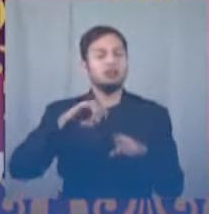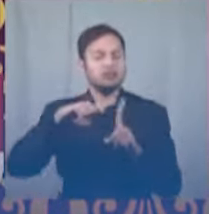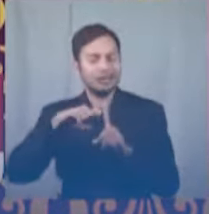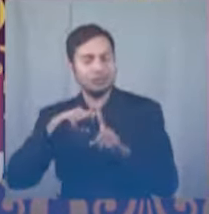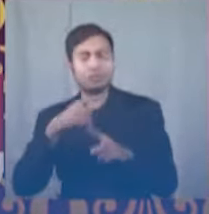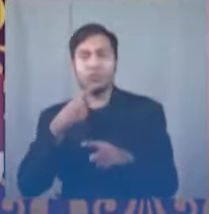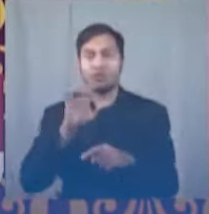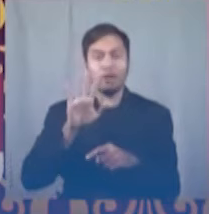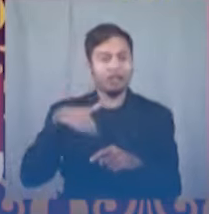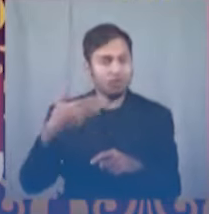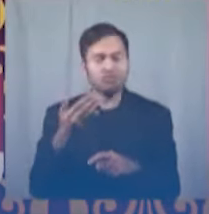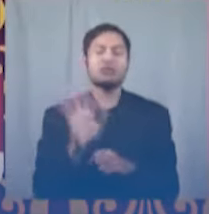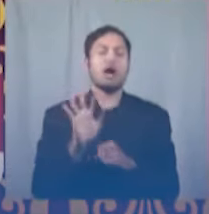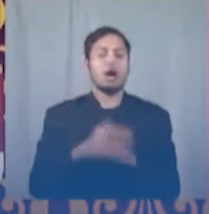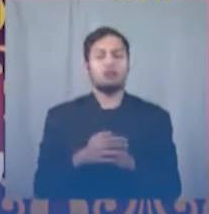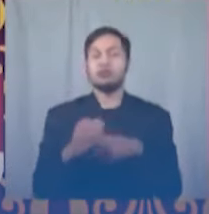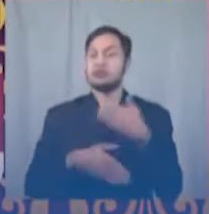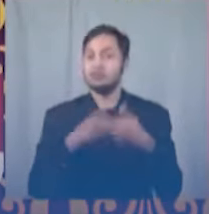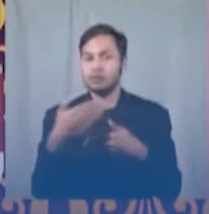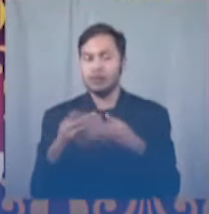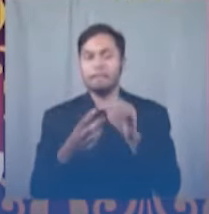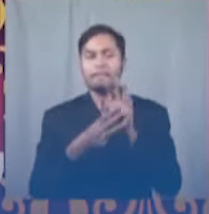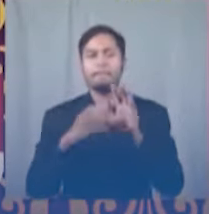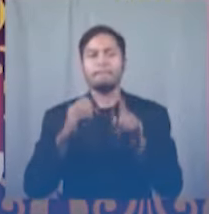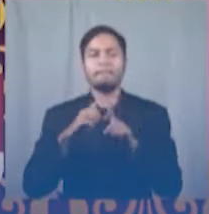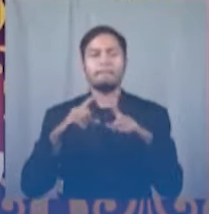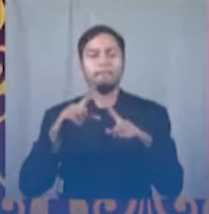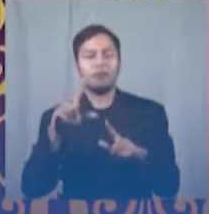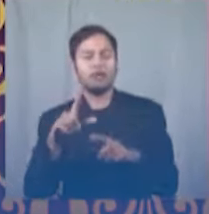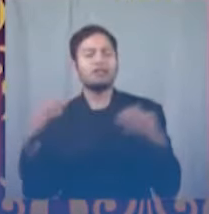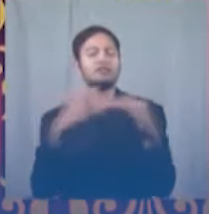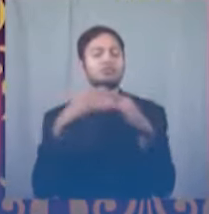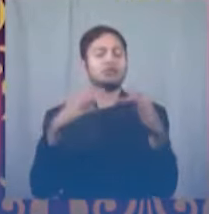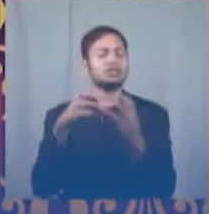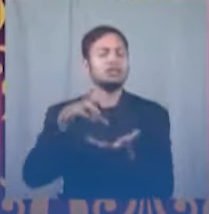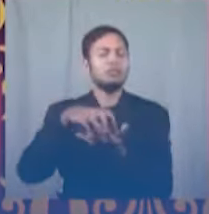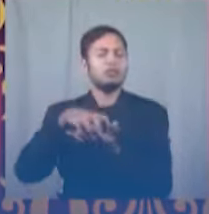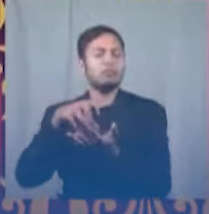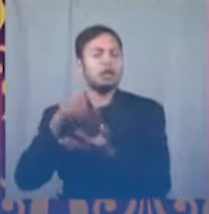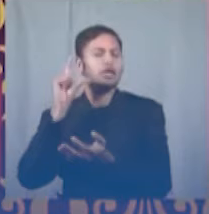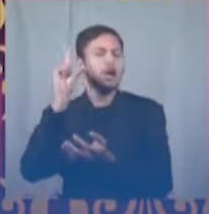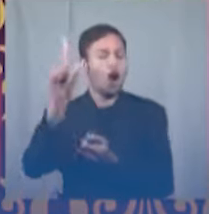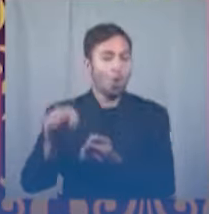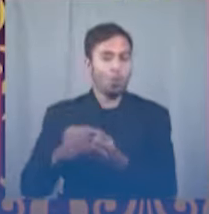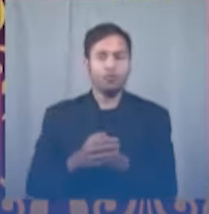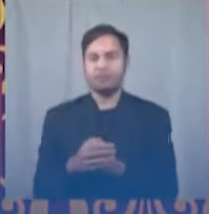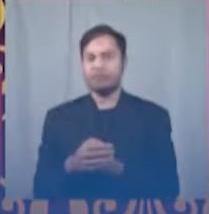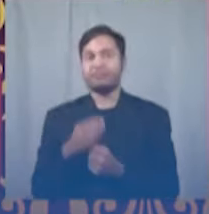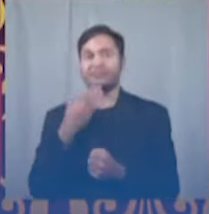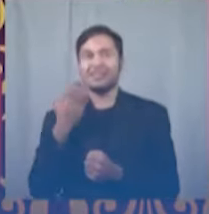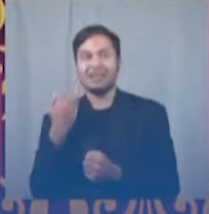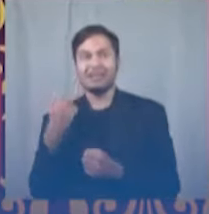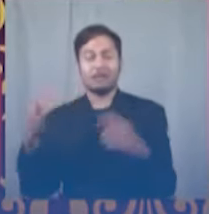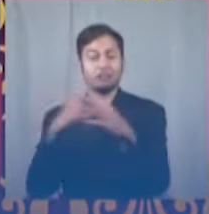berikutnya tentang moda transportasi di daerah-daerah terpencil. Kalau mau disampaikan, tadi mau disampaikan moda